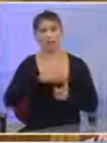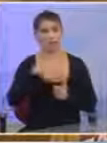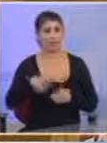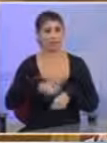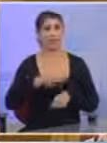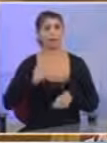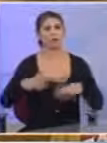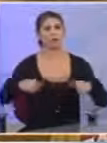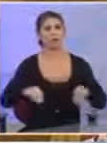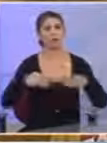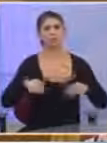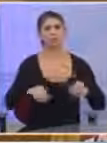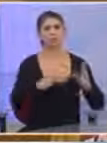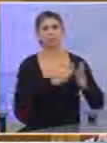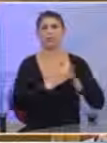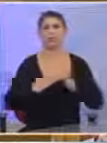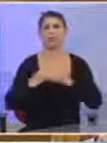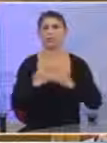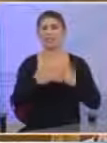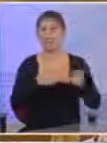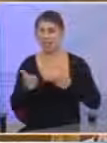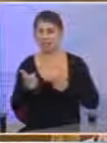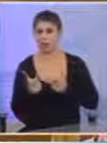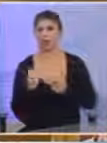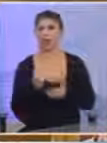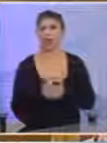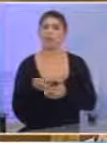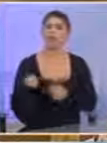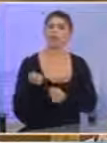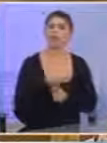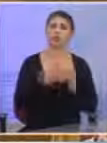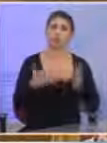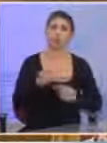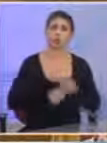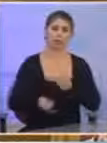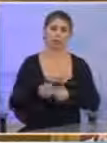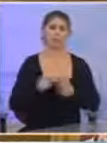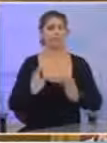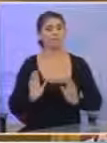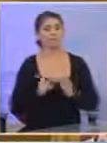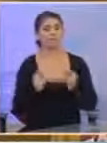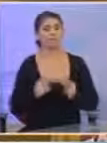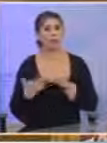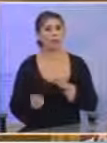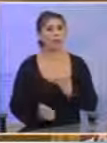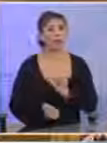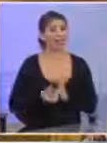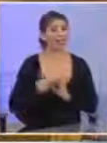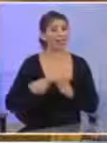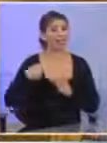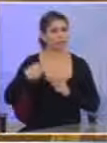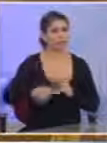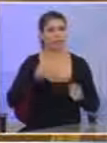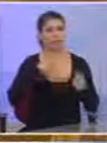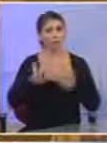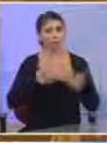να βγαίνουν στο σφυρί τα υπόλοιπα στεγαστικά δάνεια και οι πιστώσεις των μεγάλων επιχειρήσεων. Επομένως, θα υπάρξει και νέος γύρος διαπραγμάτευσης